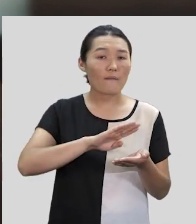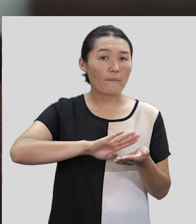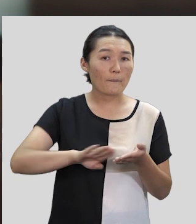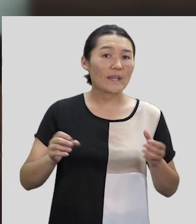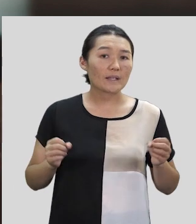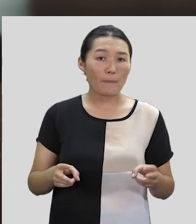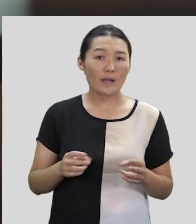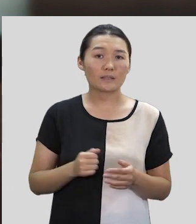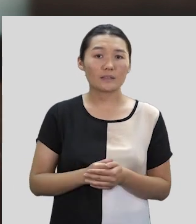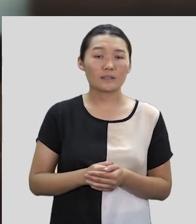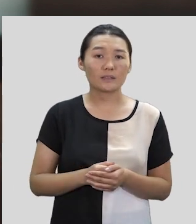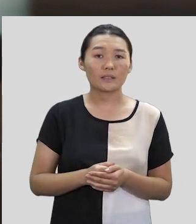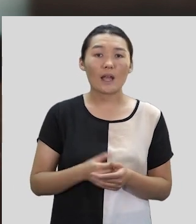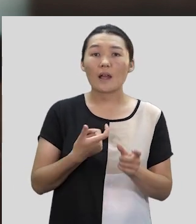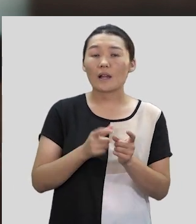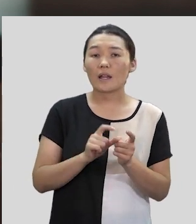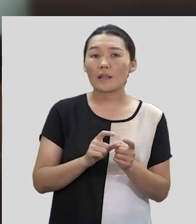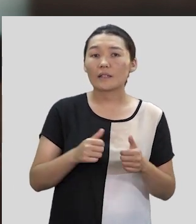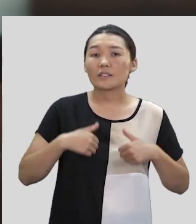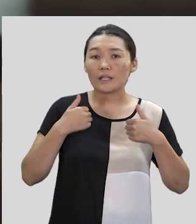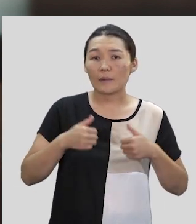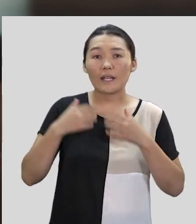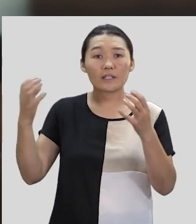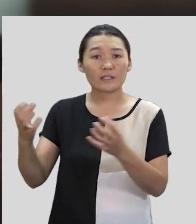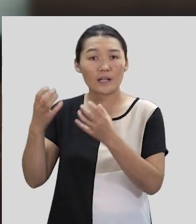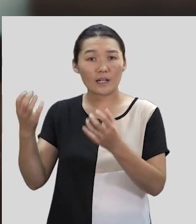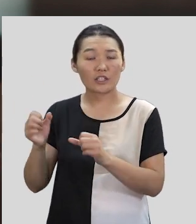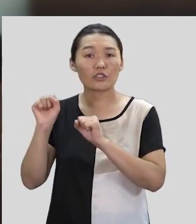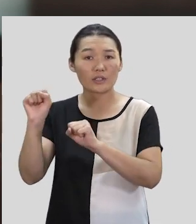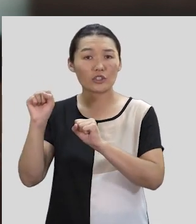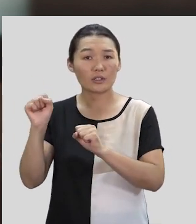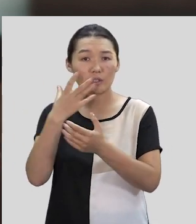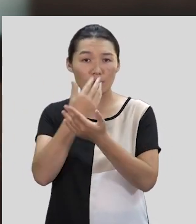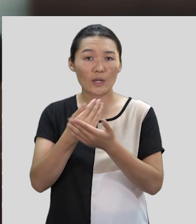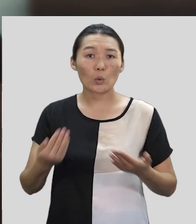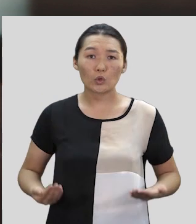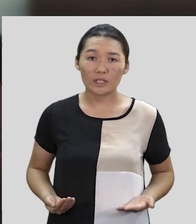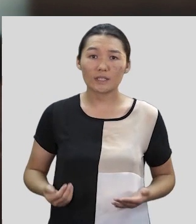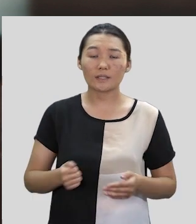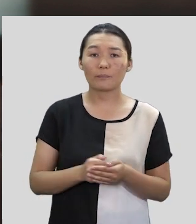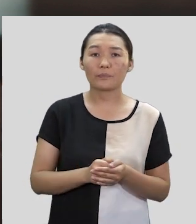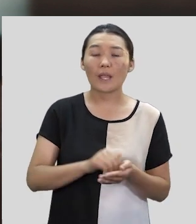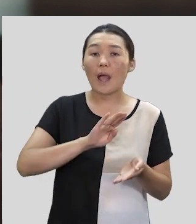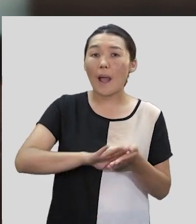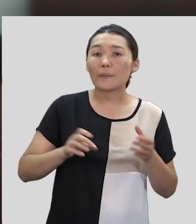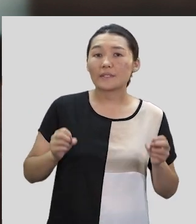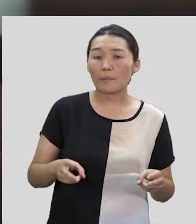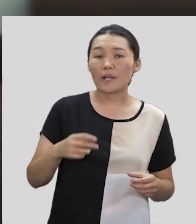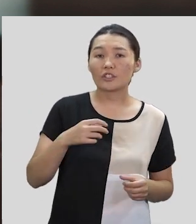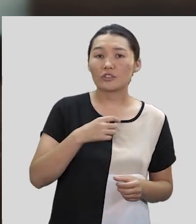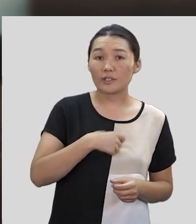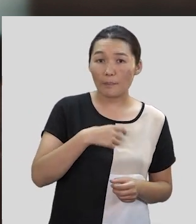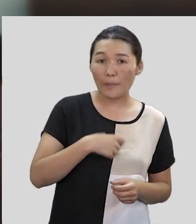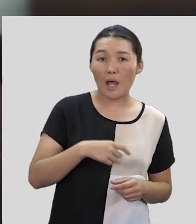они выражаются в стремлении сохранить и защитить свою жизнь обезопасить себя родных и